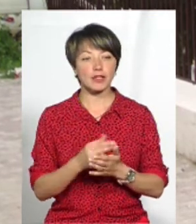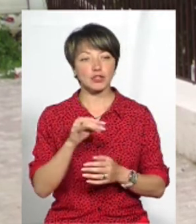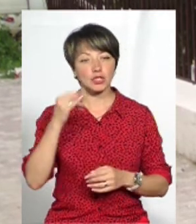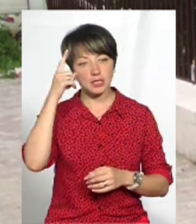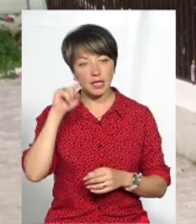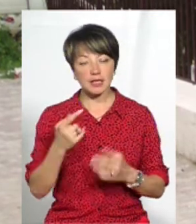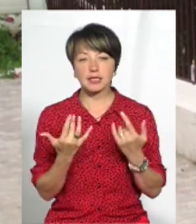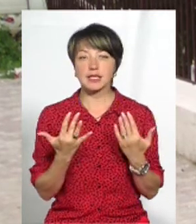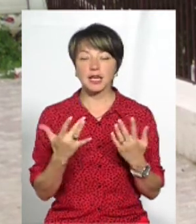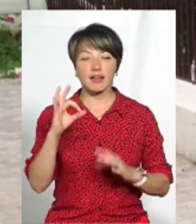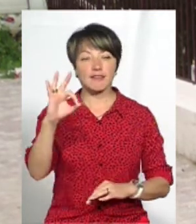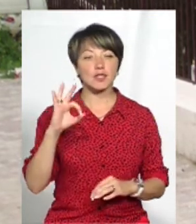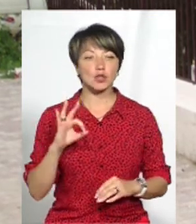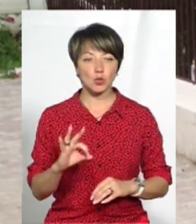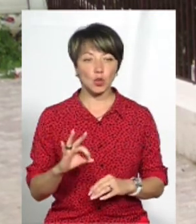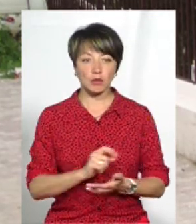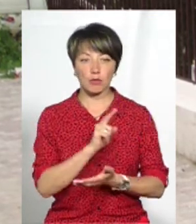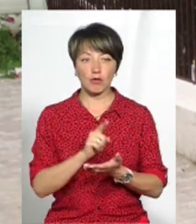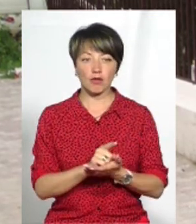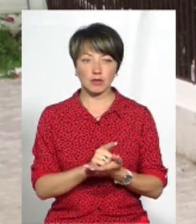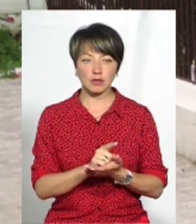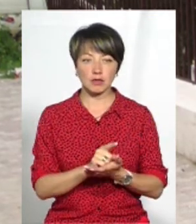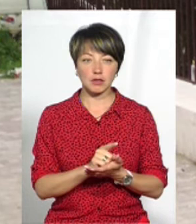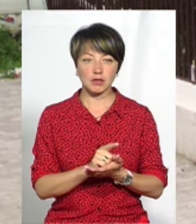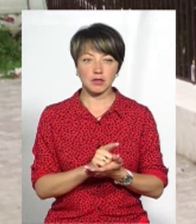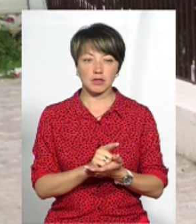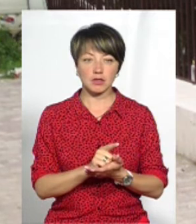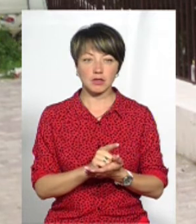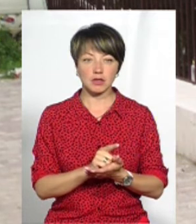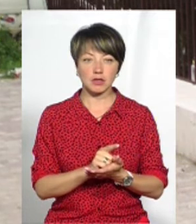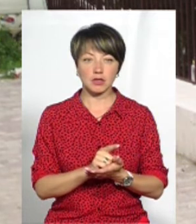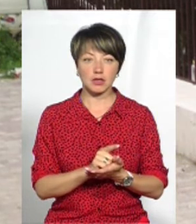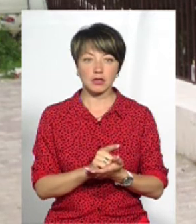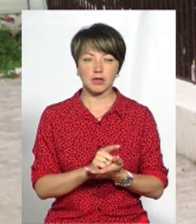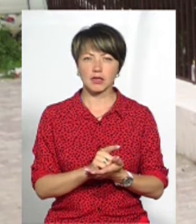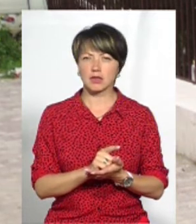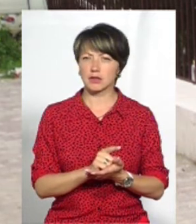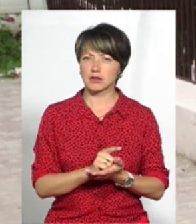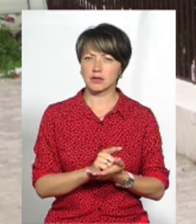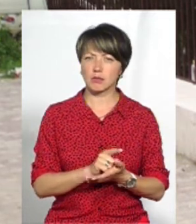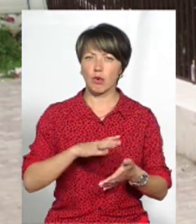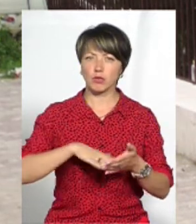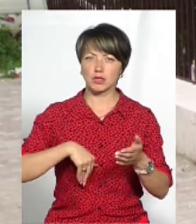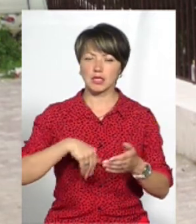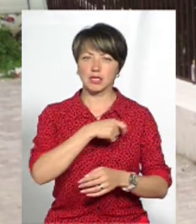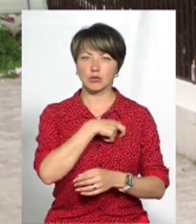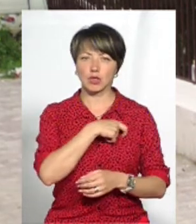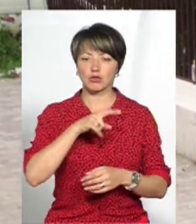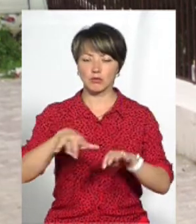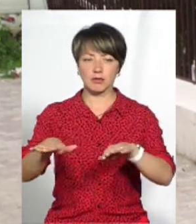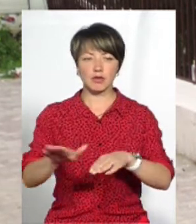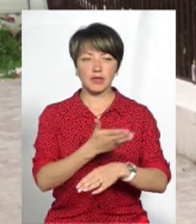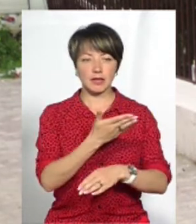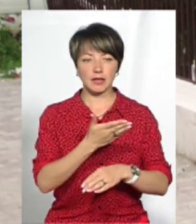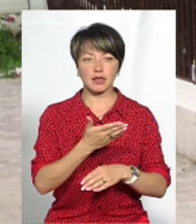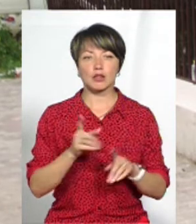йому, скільки відсотків повинен пропустити депутат, щоб його відкликали? І також питання, що буде, що відповідно до